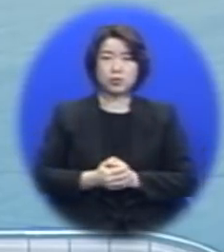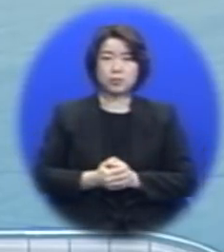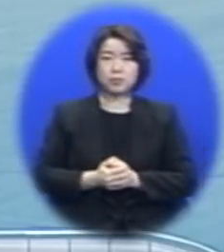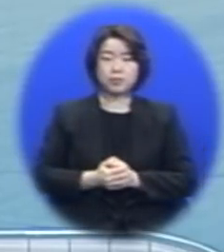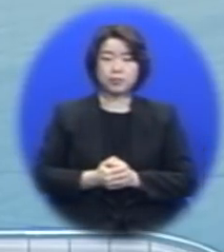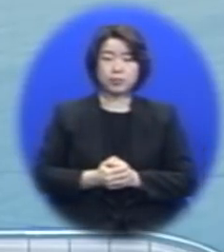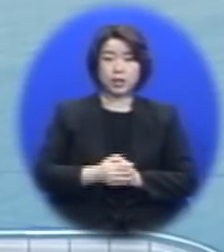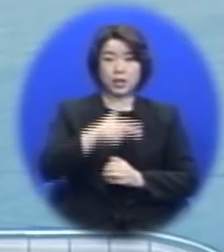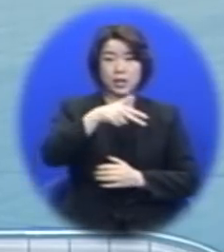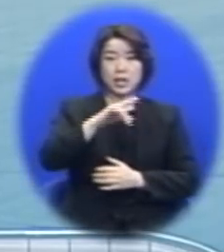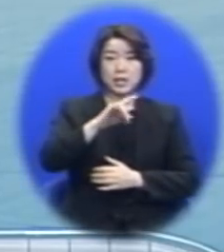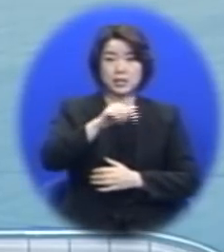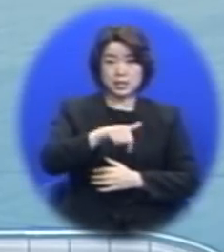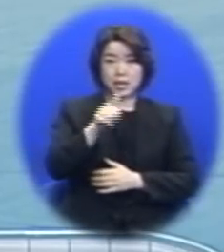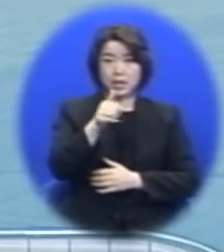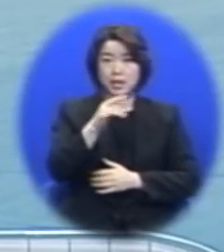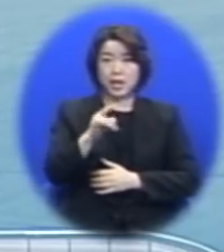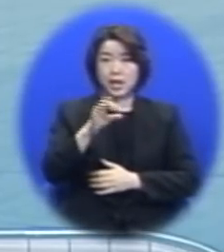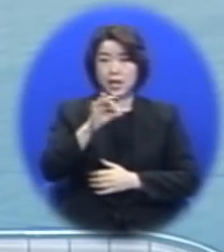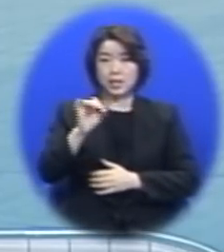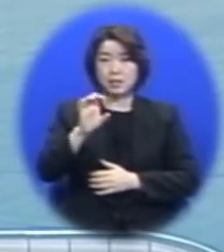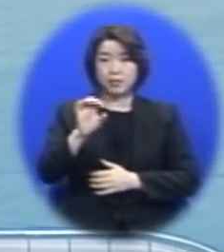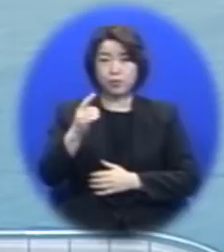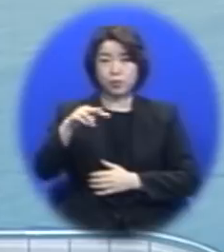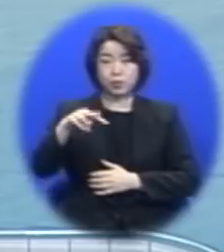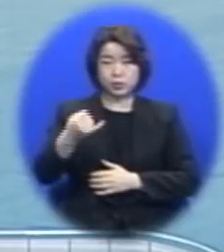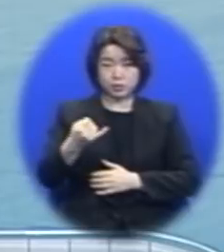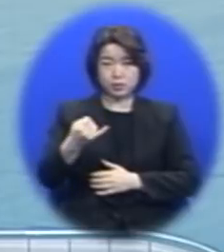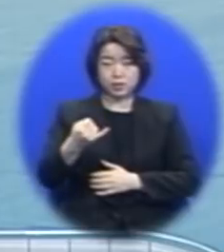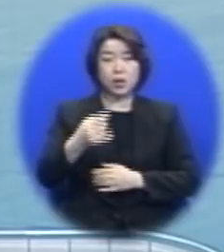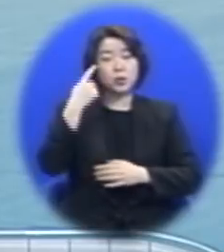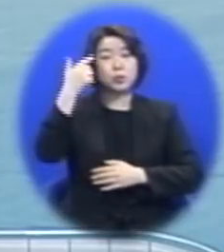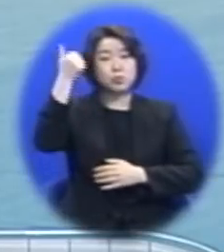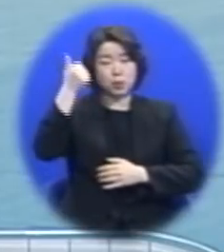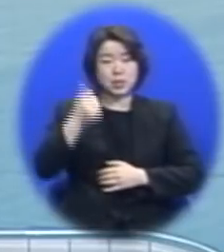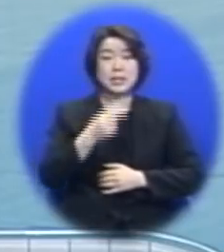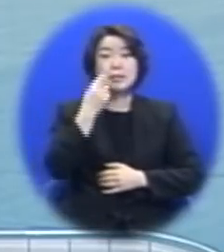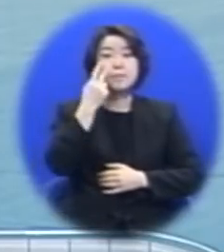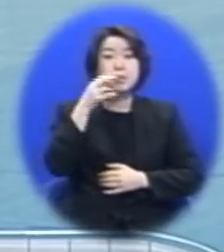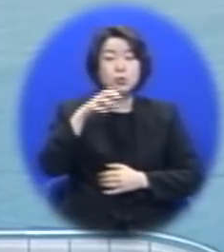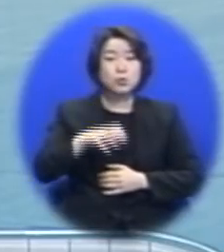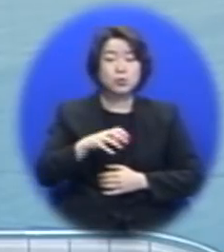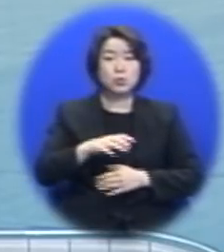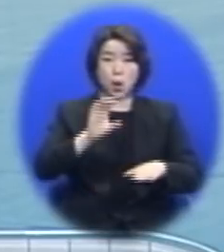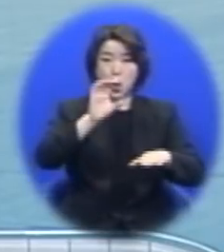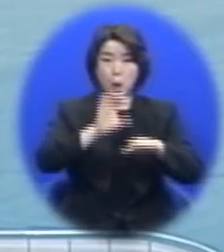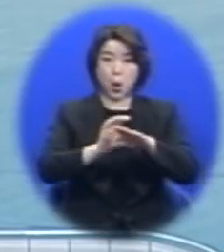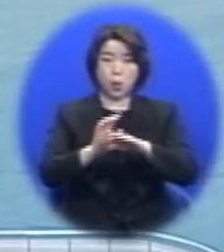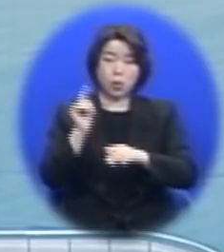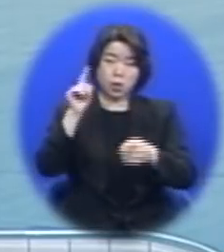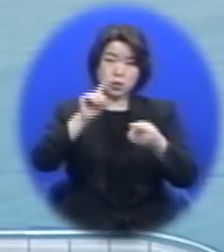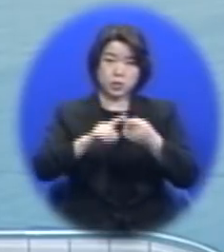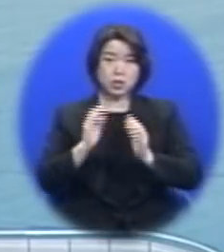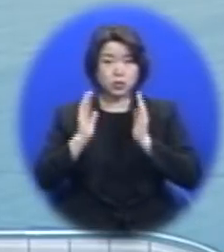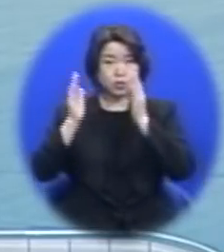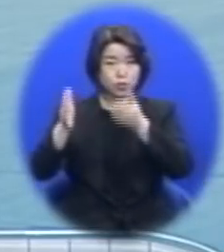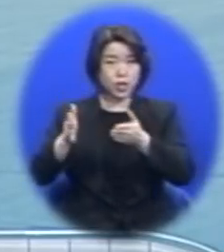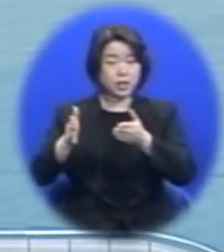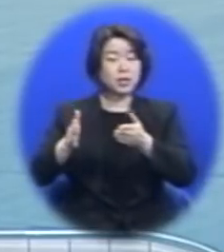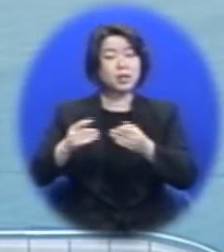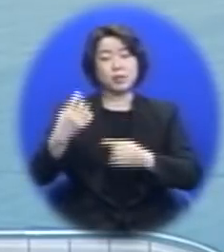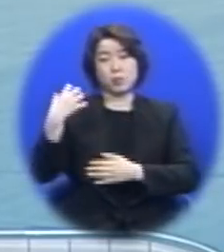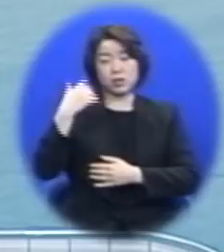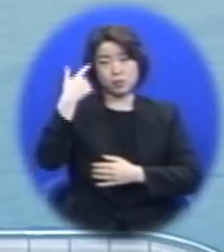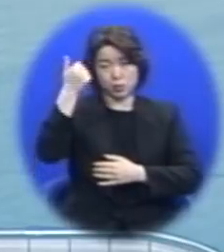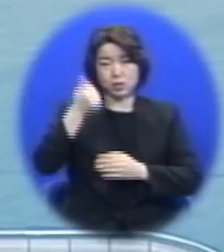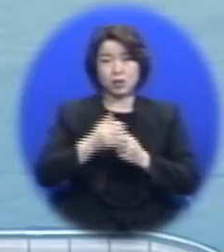잭 헤이퍼드 목사님, 미국의 철저 언더웨이 담임 목사님이신데 그 교회는 나라를 위한